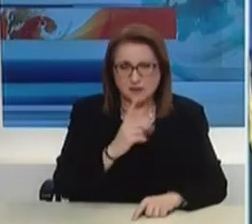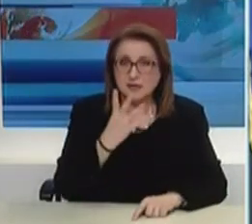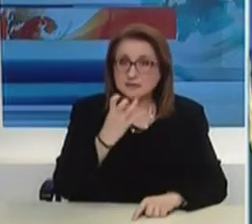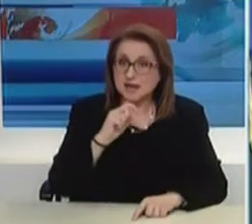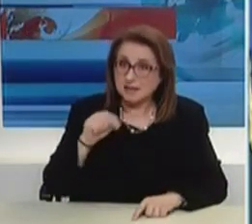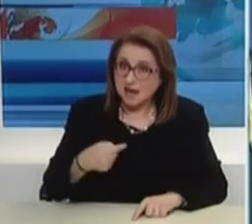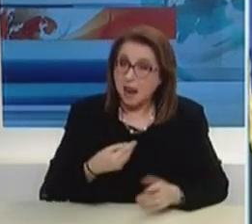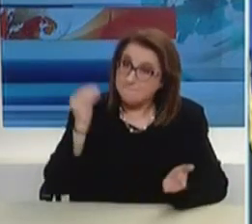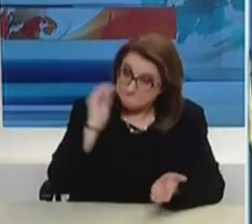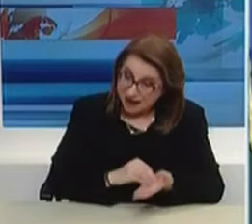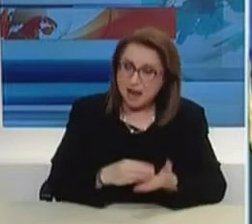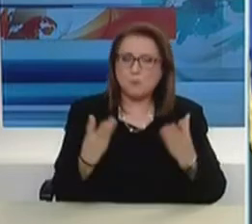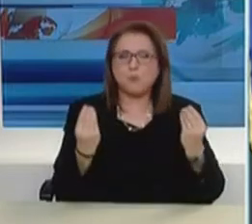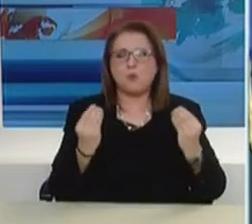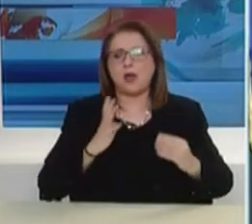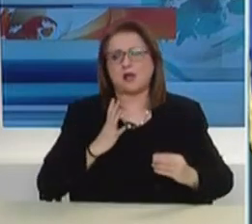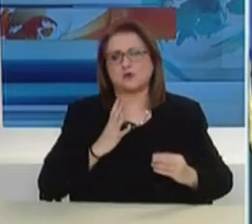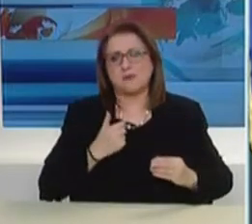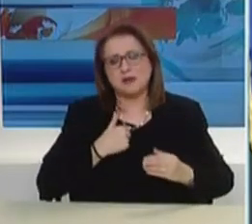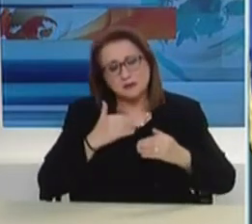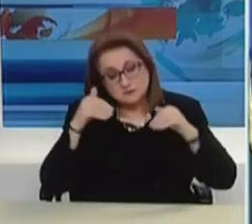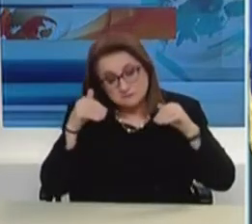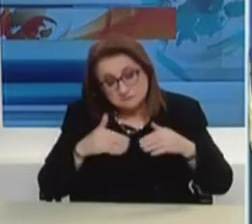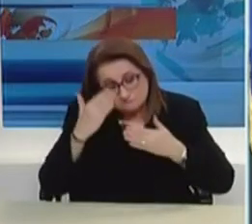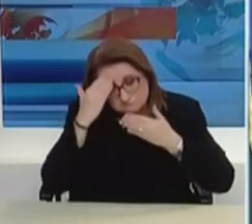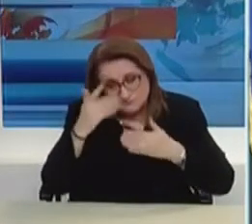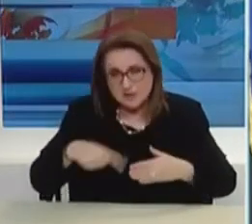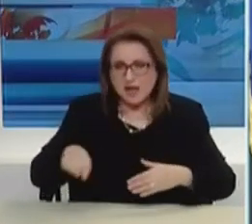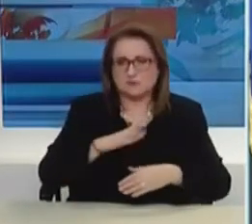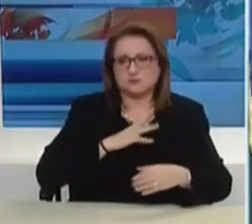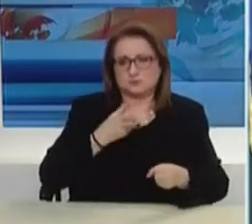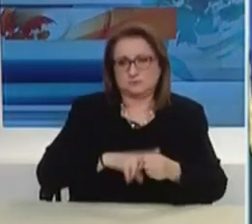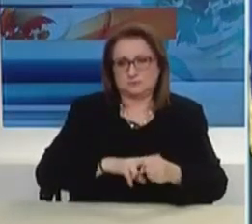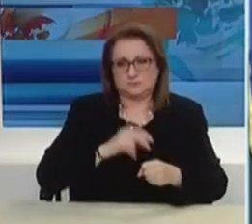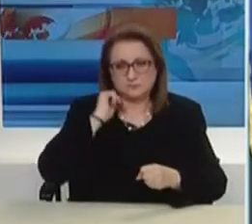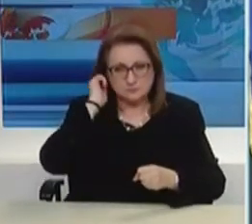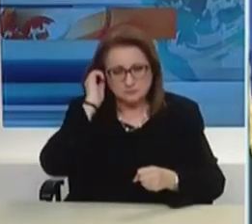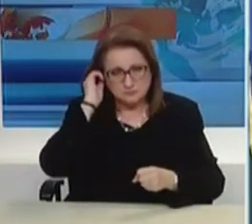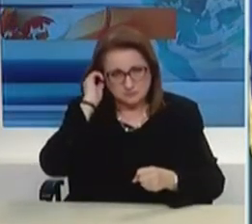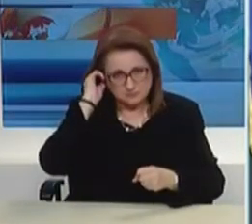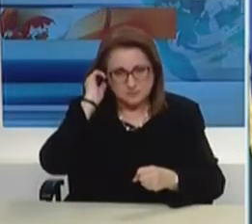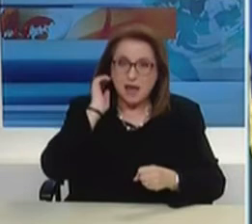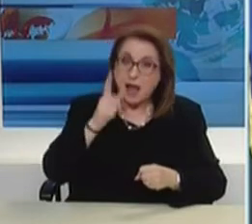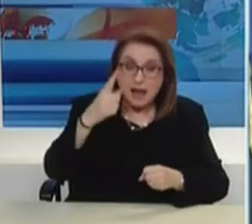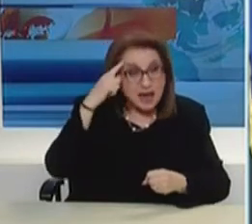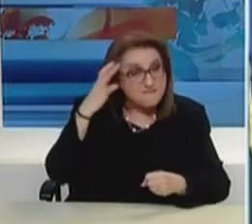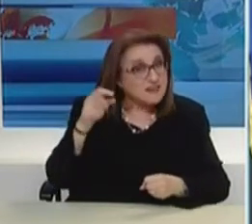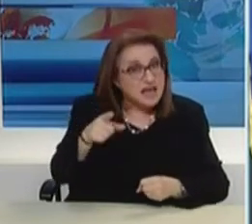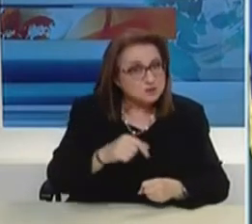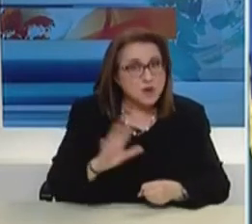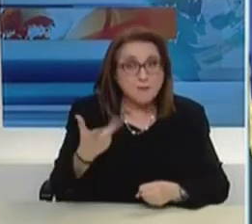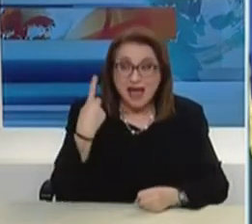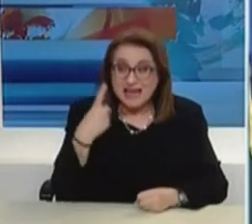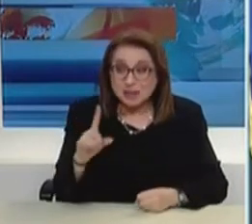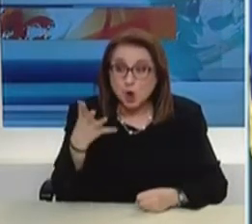πέθαναν στη μάχη με τον ιό. Αλλά θέλω να πω εδώ ότι για φανταστείτε να είχαμε 150 θανάτους την ημέρα κατά αντιστοιχεία.